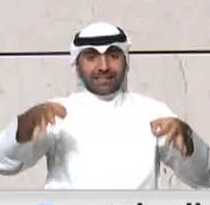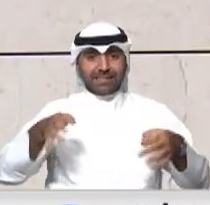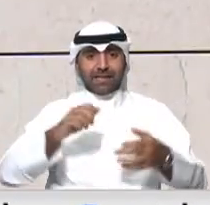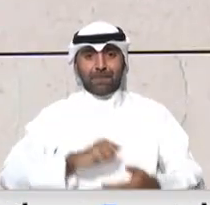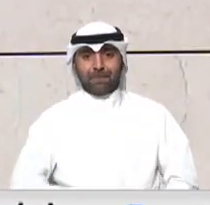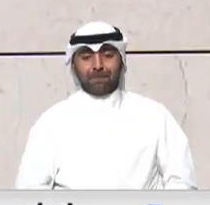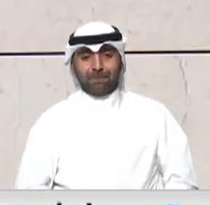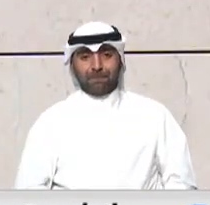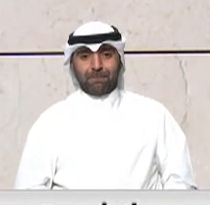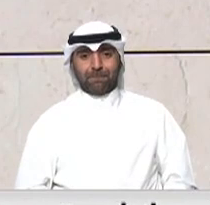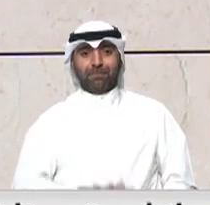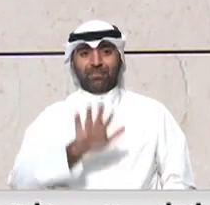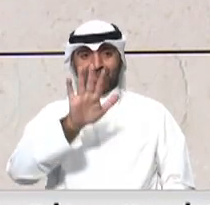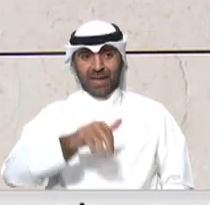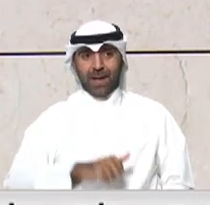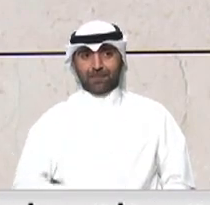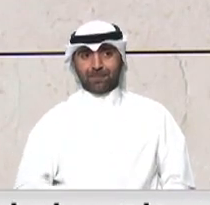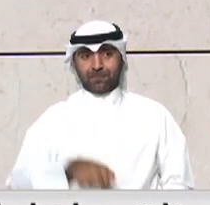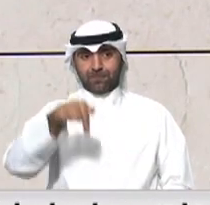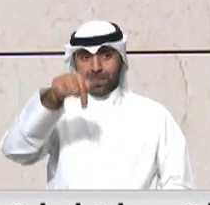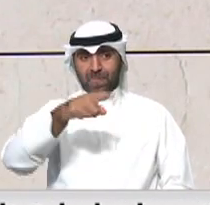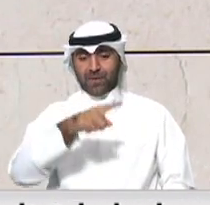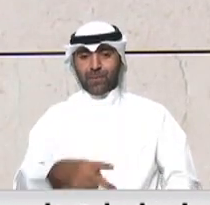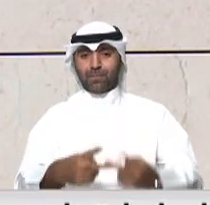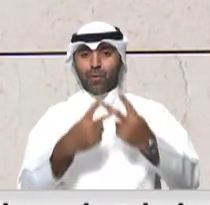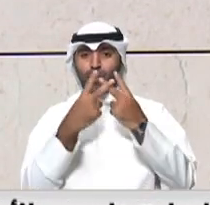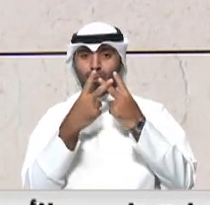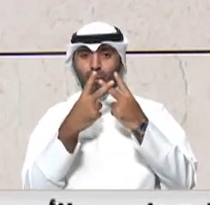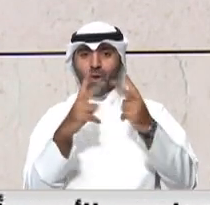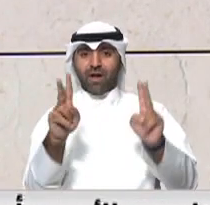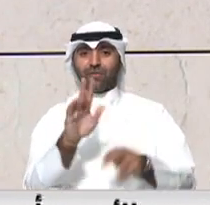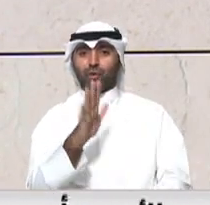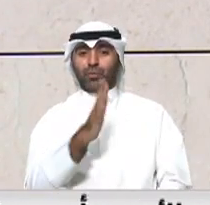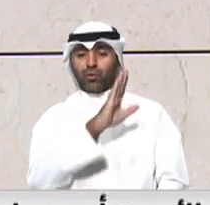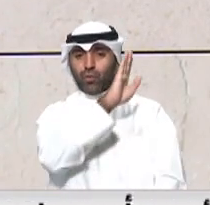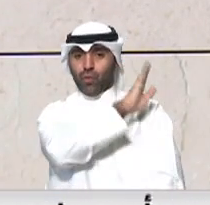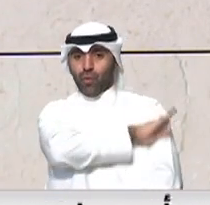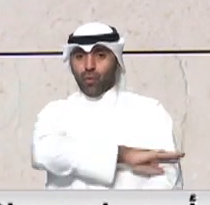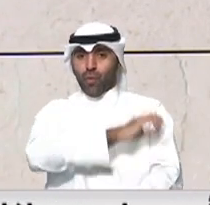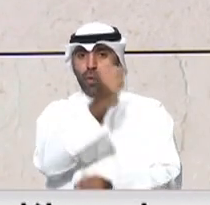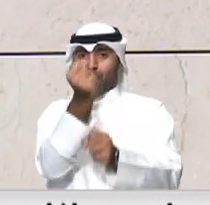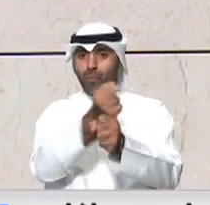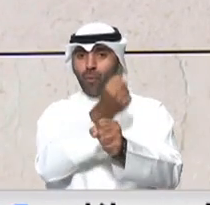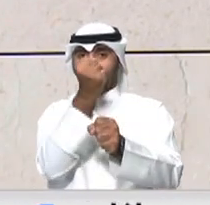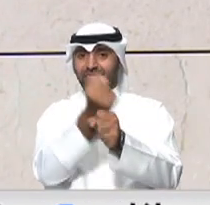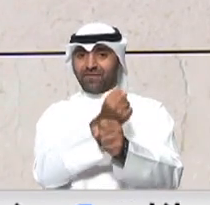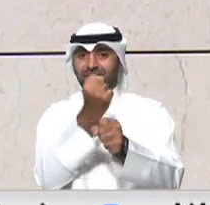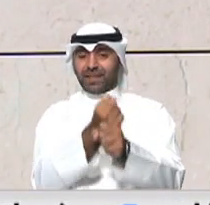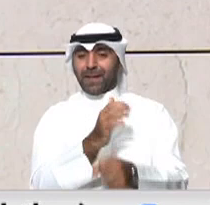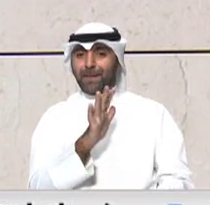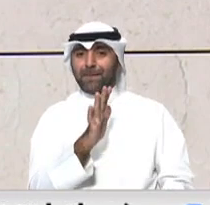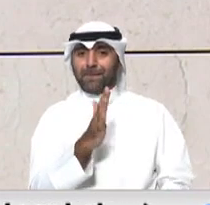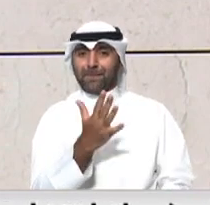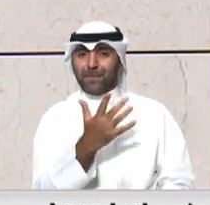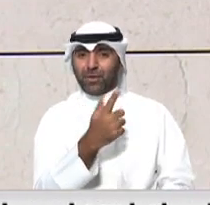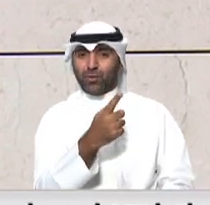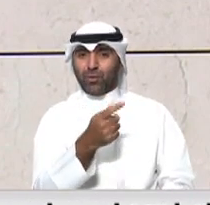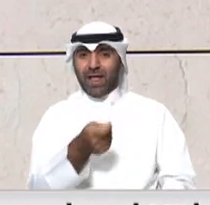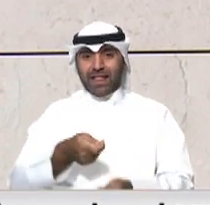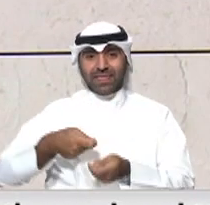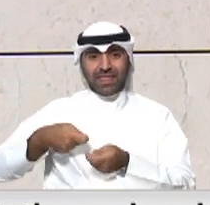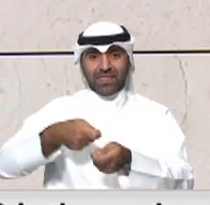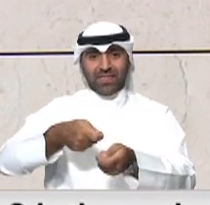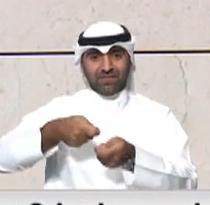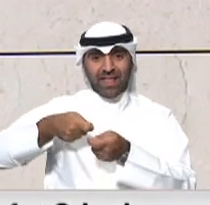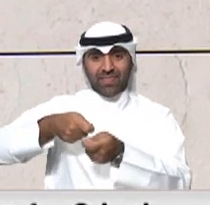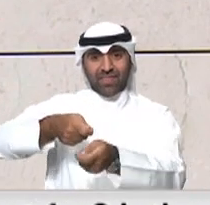على مقترحي بضم عمال النظافة إلى هيكل البلدية، وتحديدا في